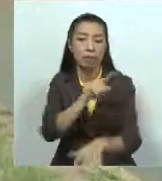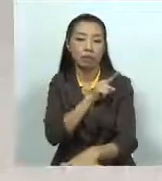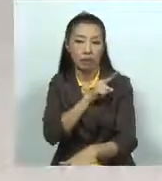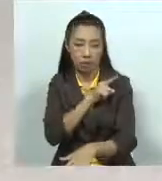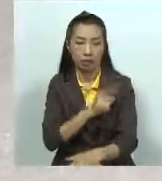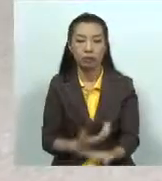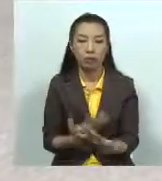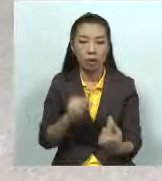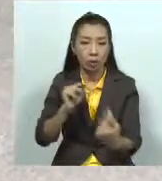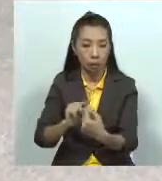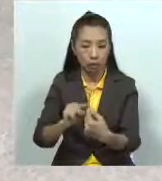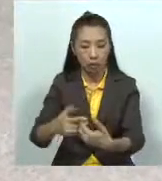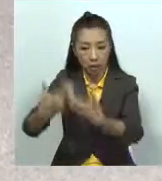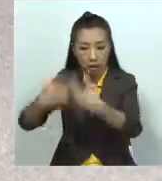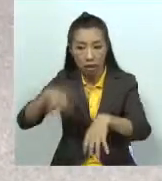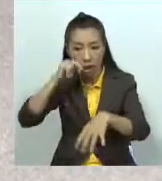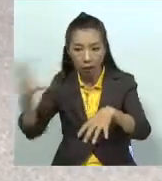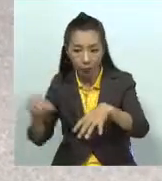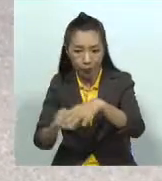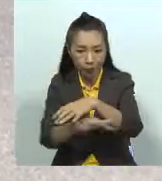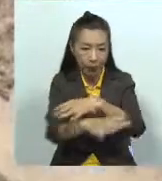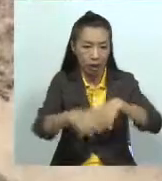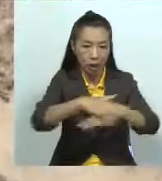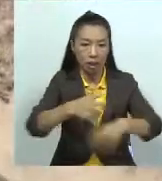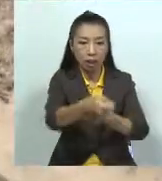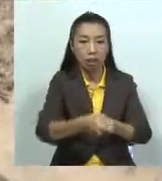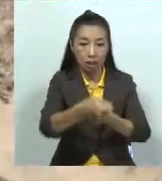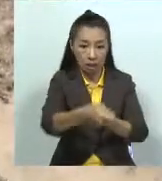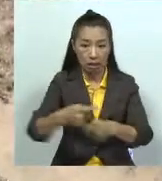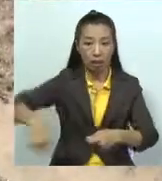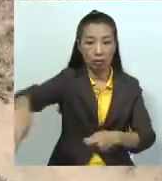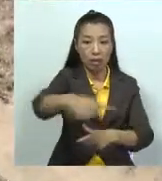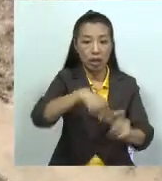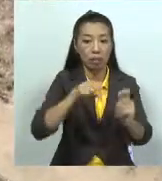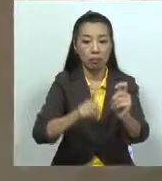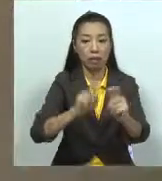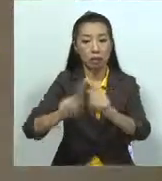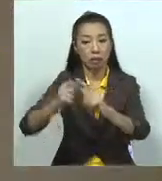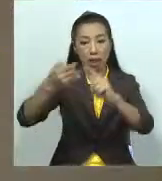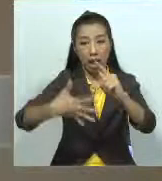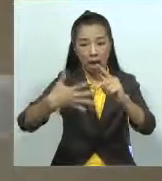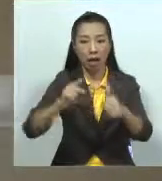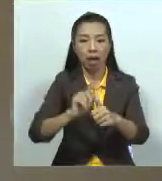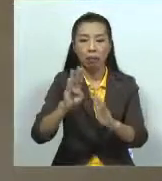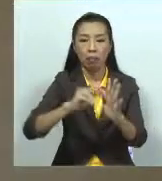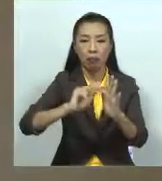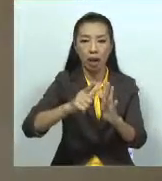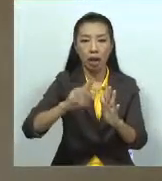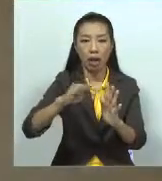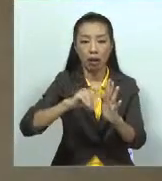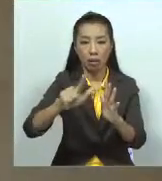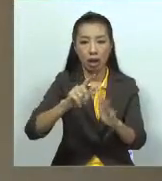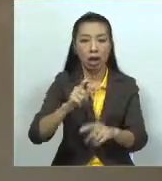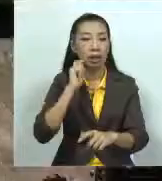บานสำหรับสูบน้ำส่งให้พื้นที่ทำการเกษตรครอบคลุมพื้นที่5อำเภอคือบางบานพระนครศรีอยุธยา